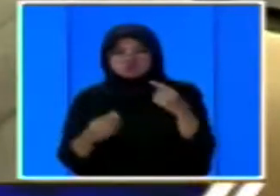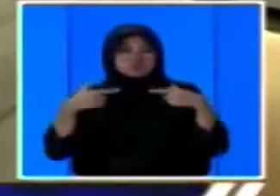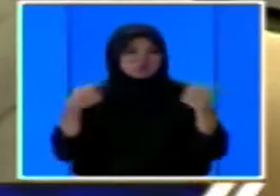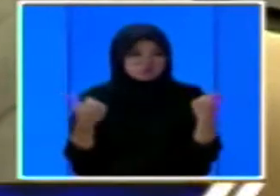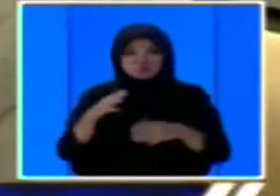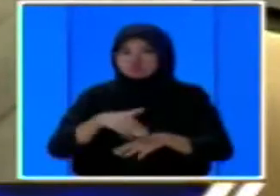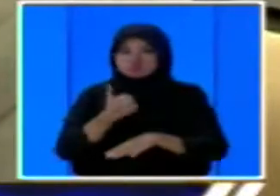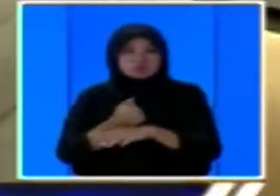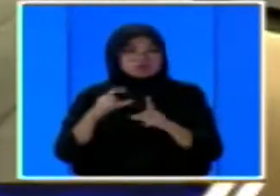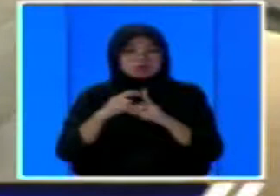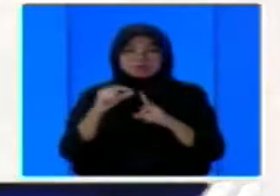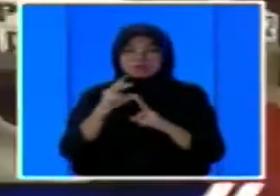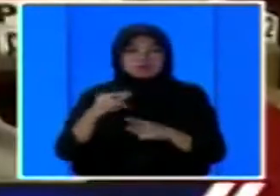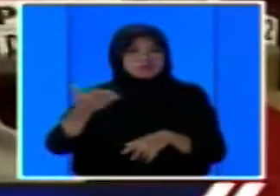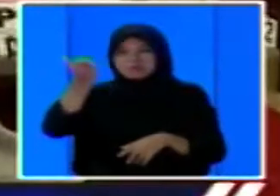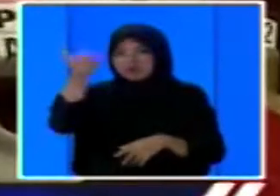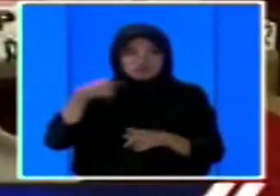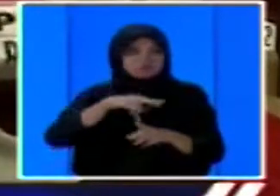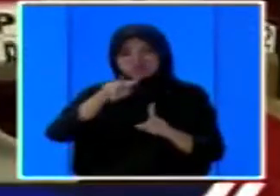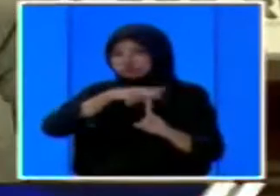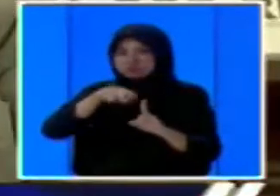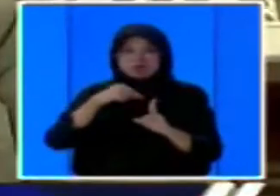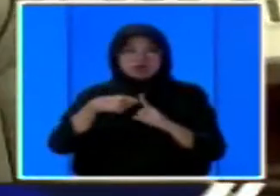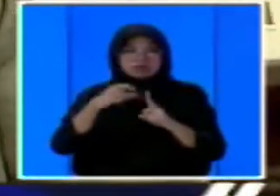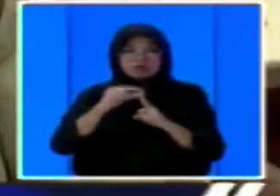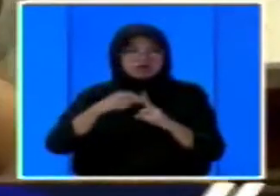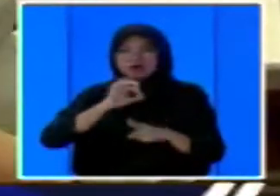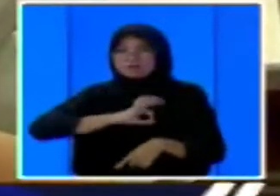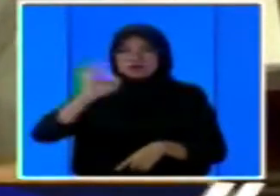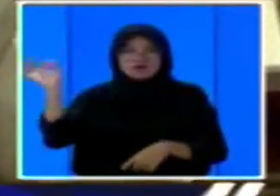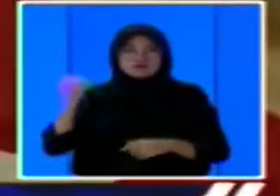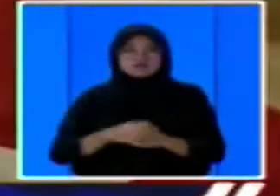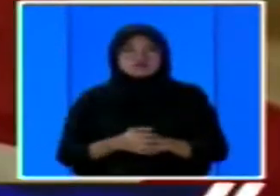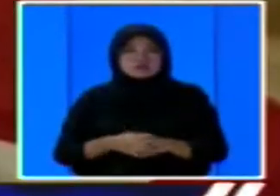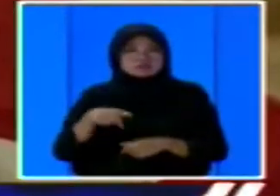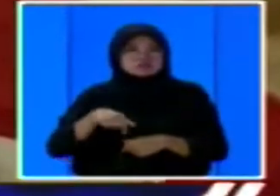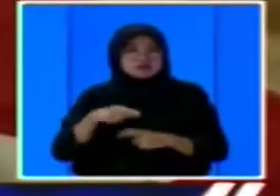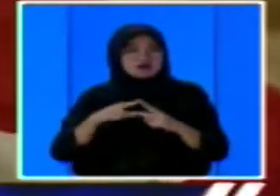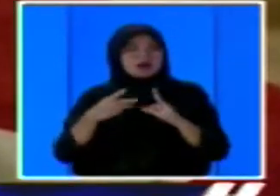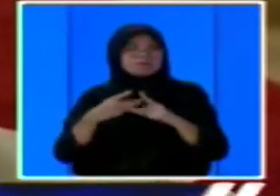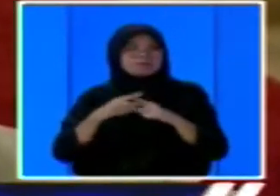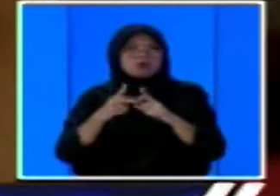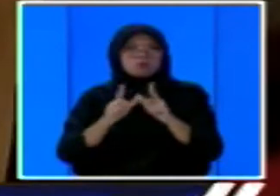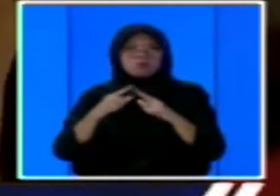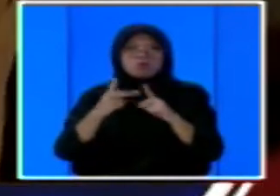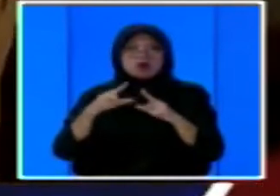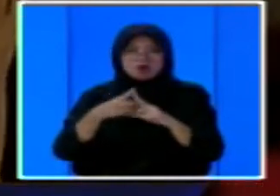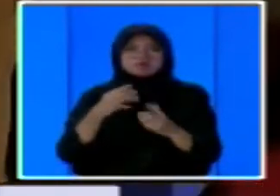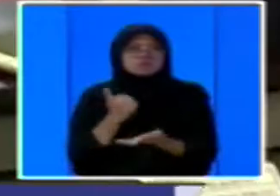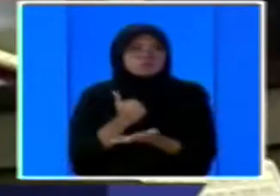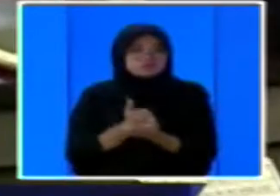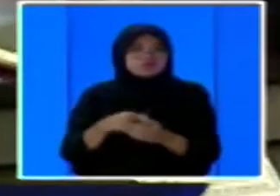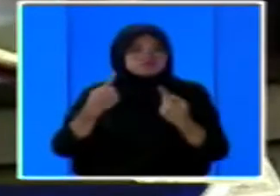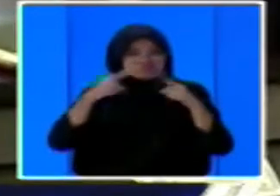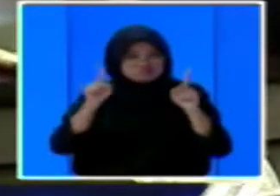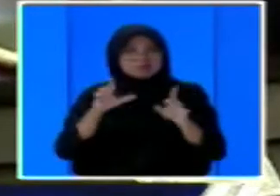pun dia enggak pernah diperiksa. Kendati demikian, Abdul Wahab sebetulnya bukan nama baru di parlemen. Politikus senior dari Partai Demokrat ini telah